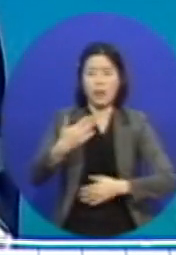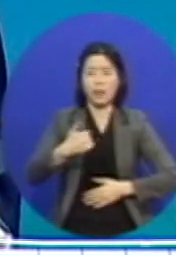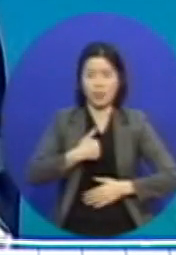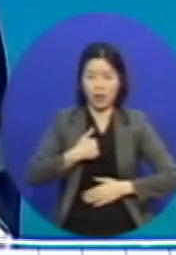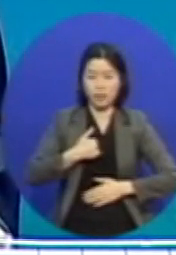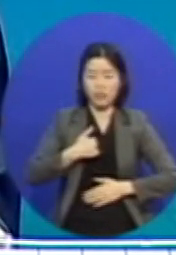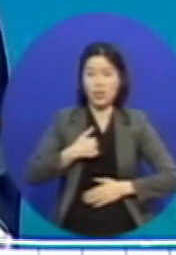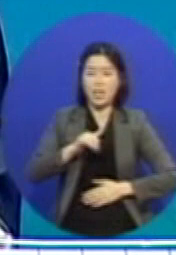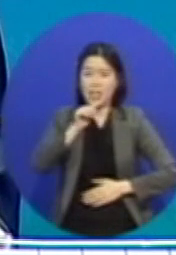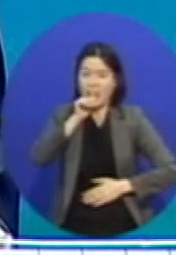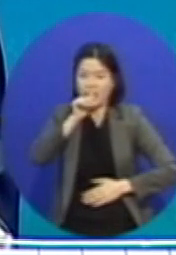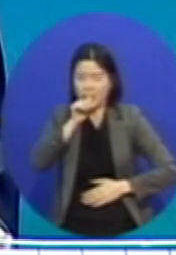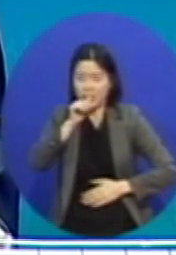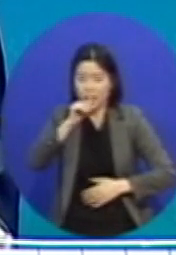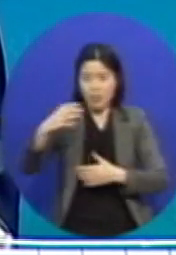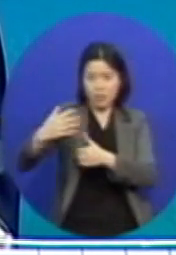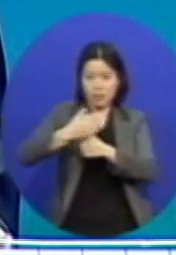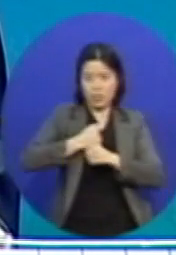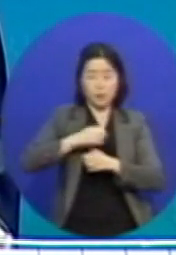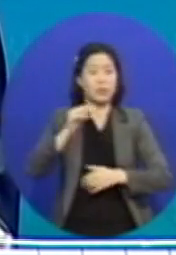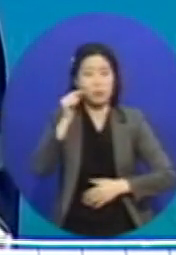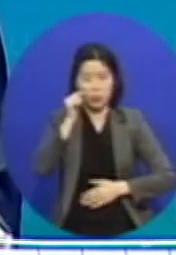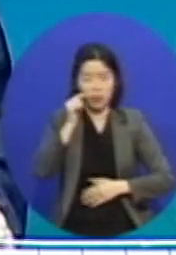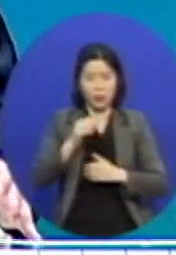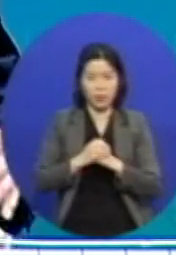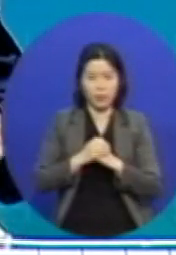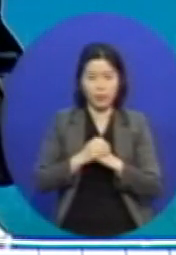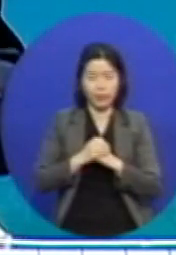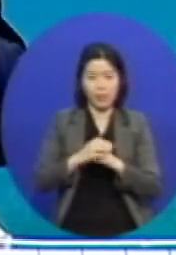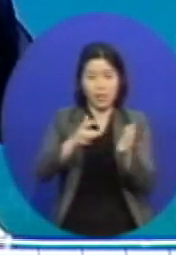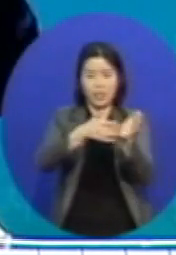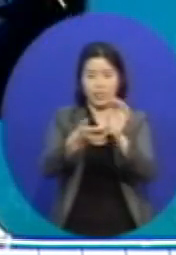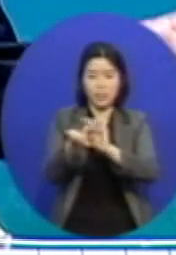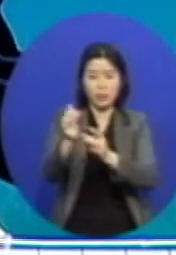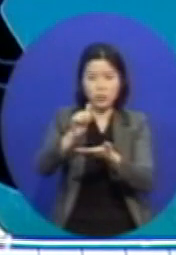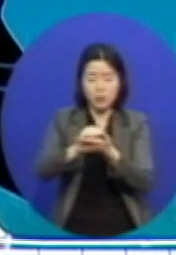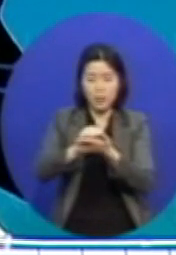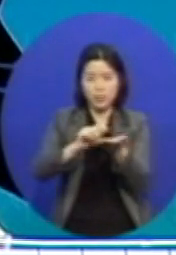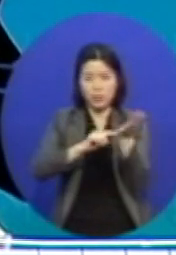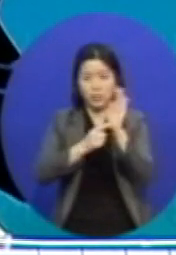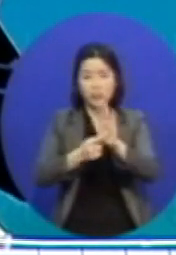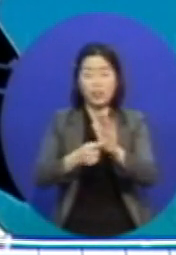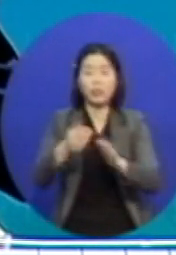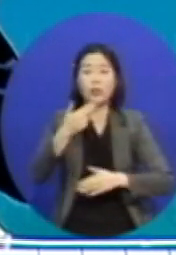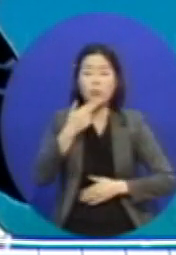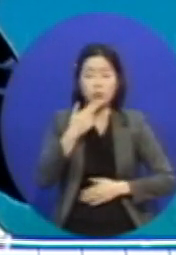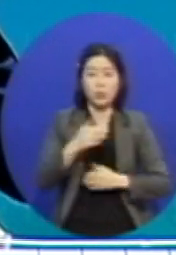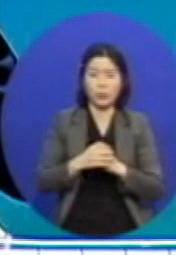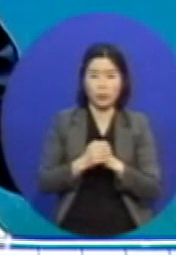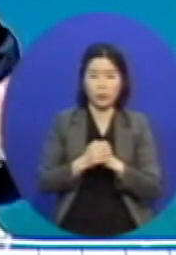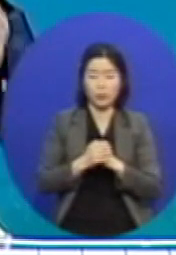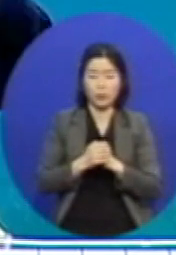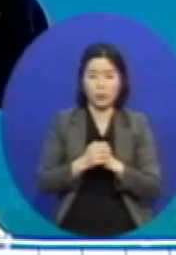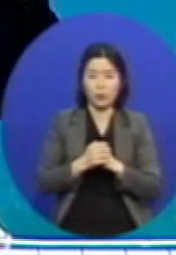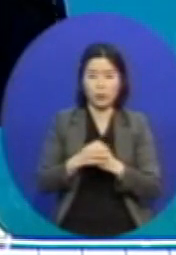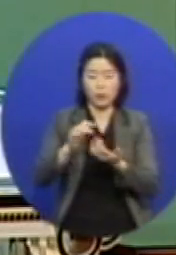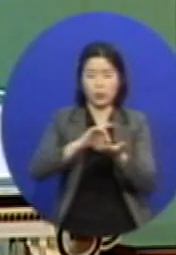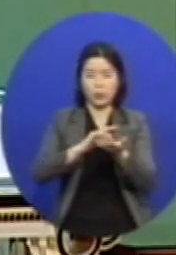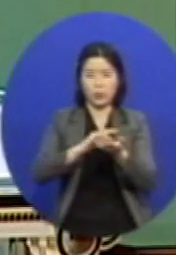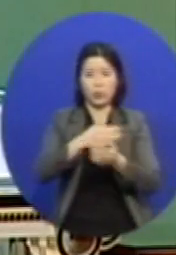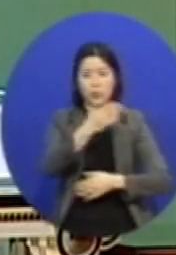절대 집에 못합니다 예수님 안에서 드러나지 않는 게 없는데요 여러분